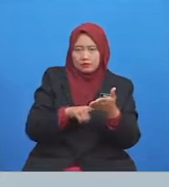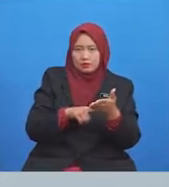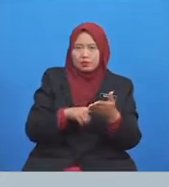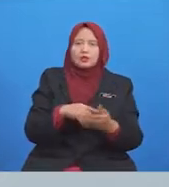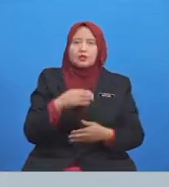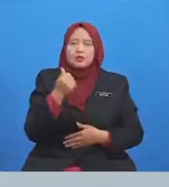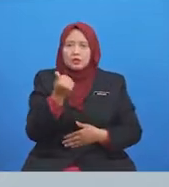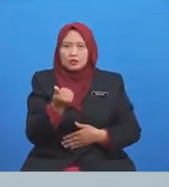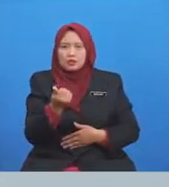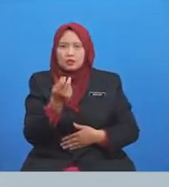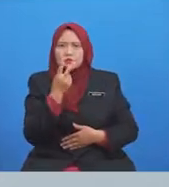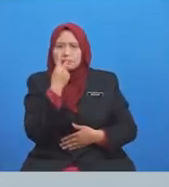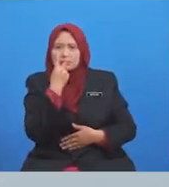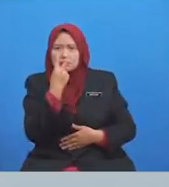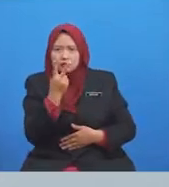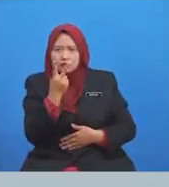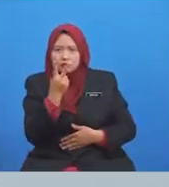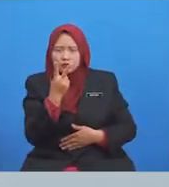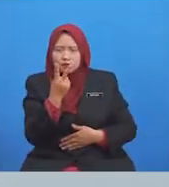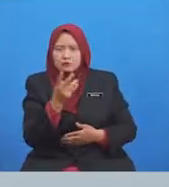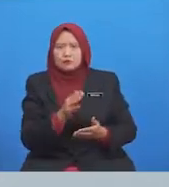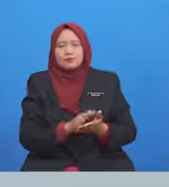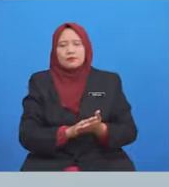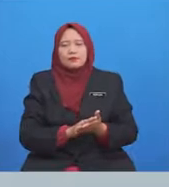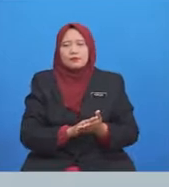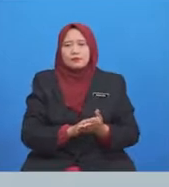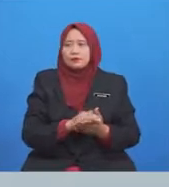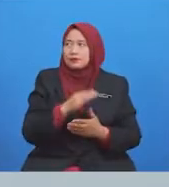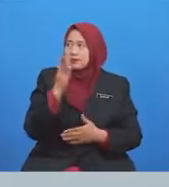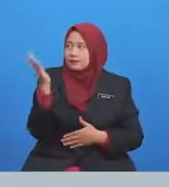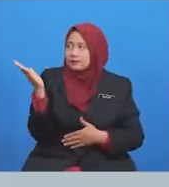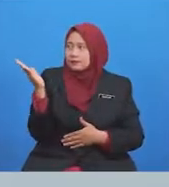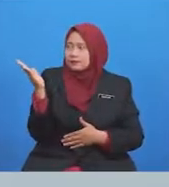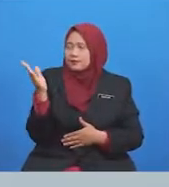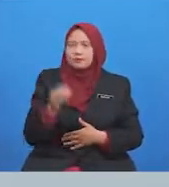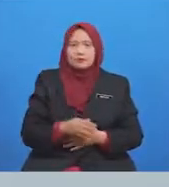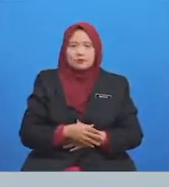kedudukan bucu-bucu sisi 4 A, B, C, D ini?